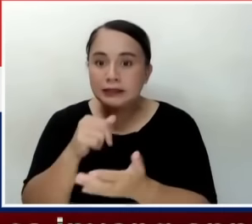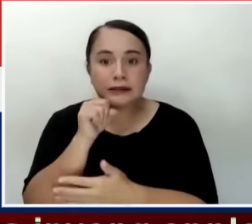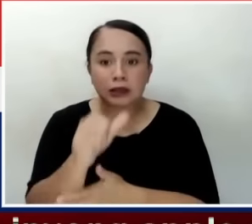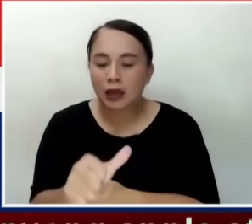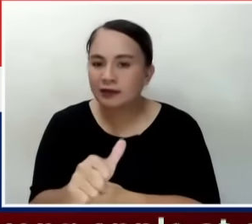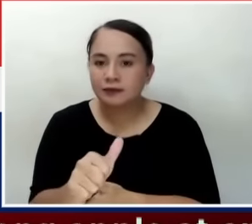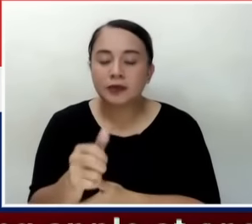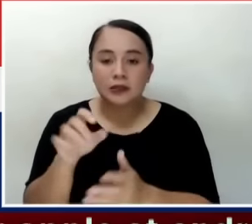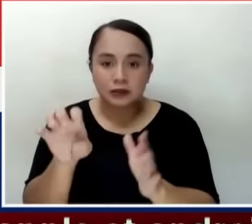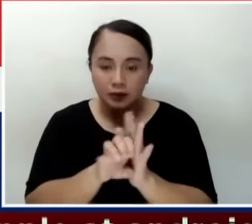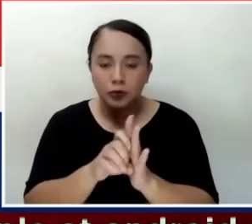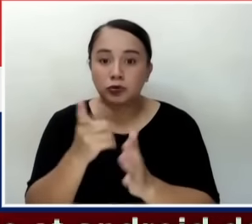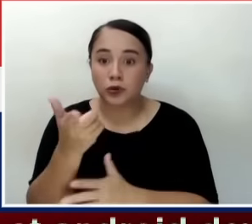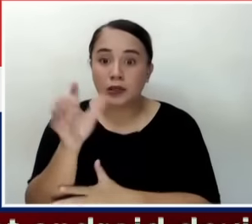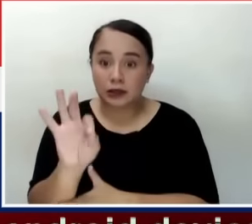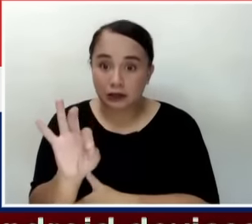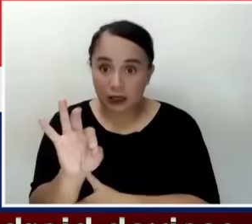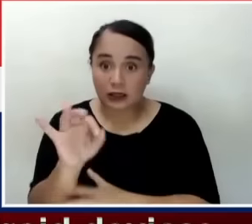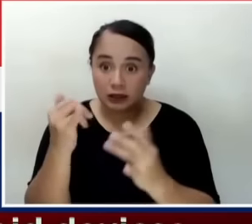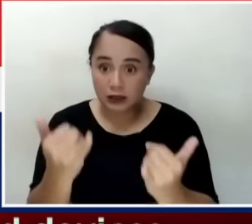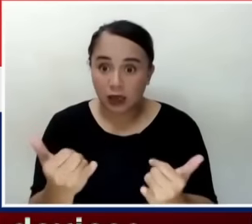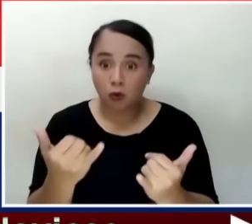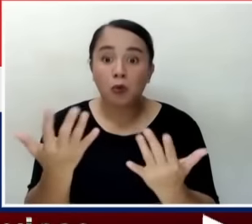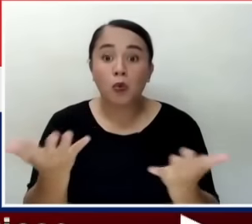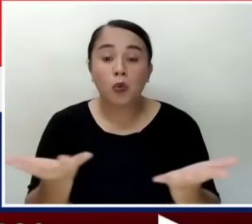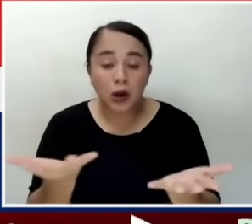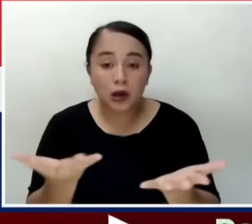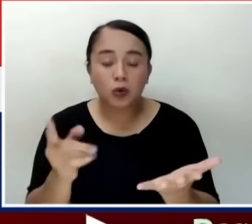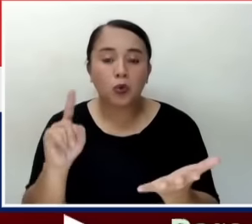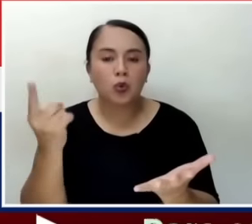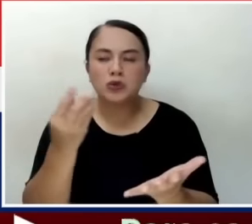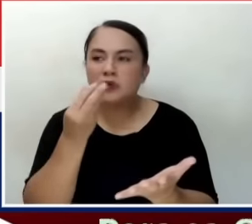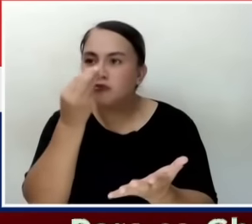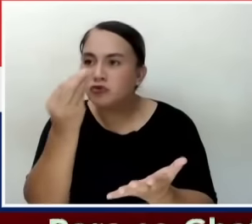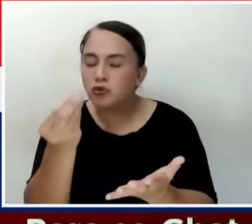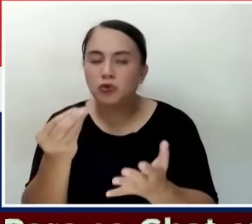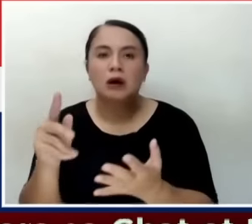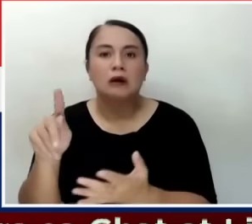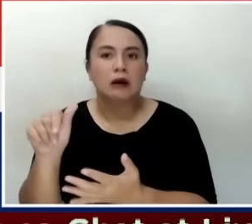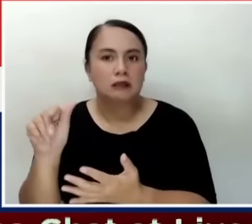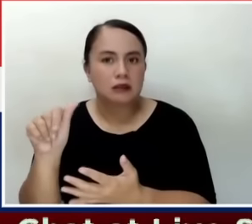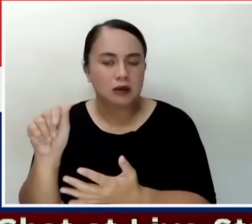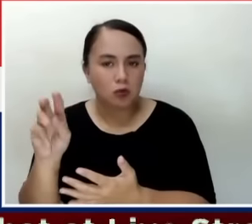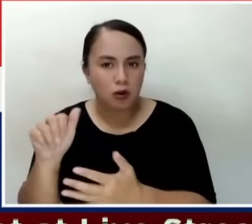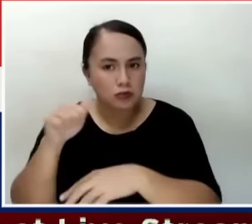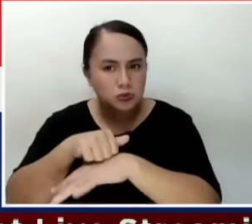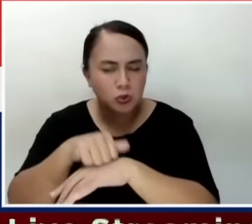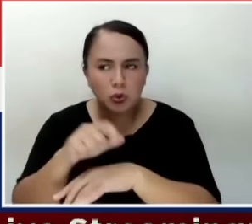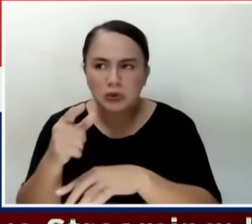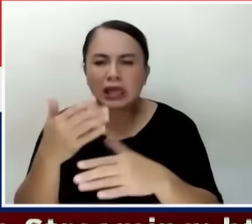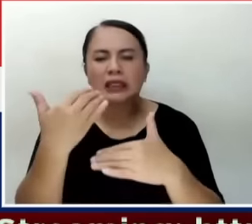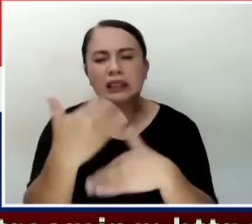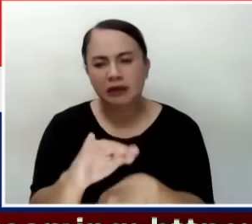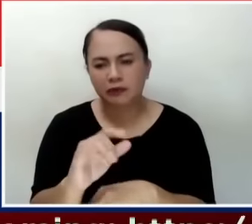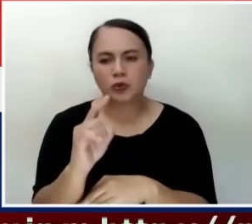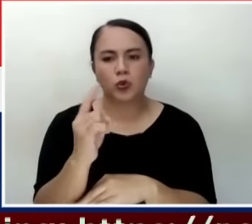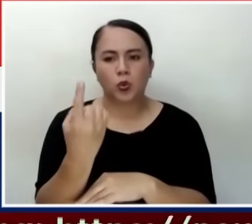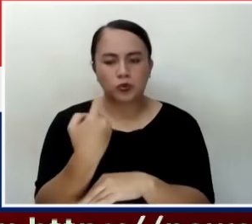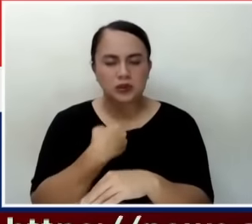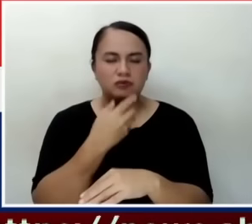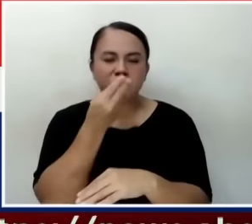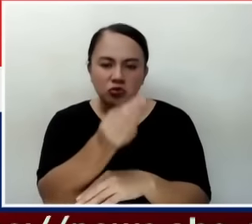ngayon, 29 pesos, nandun lang sa mga ilang mga kadiwa centers, limited, sobrang limited ang nakakabili.